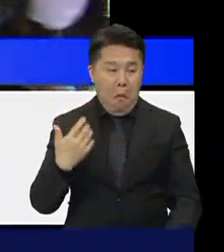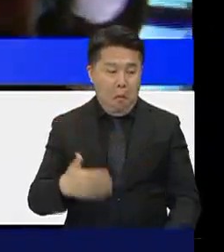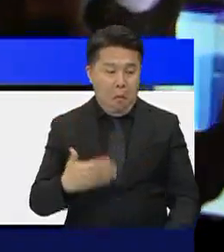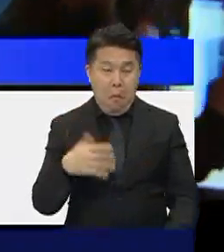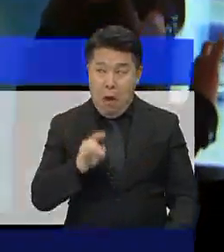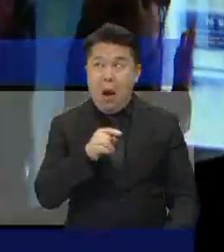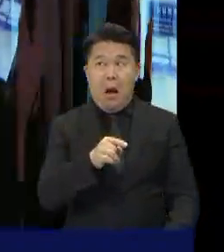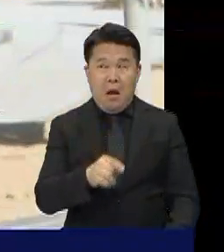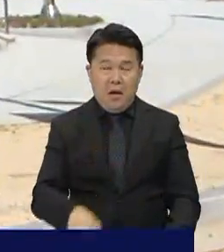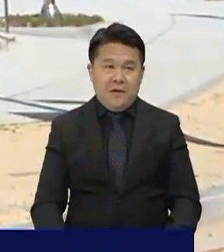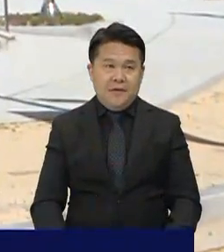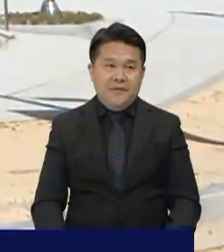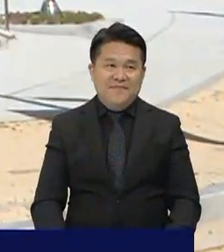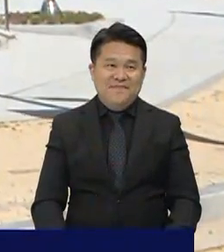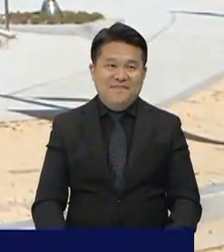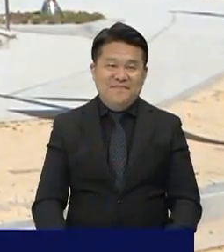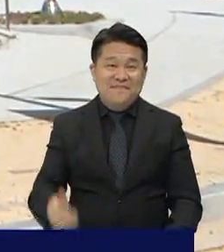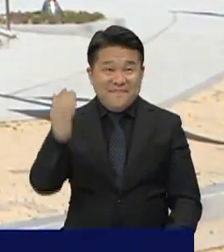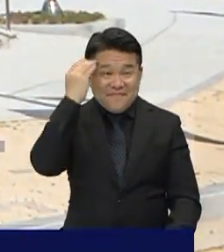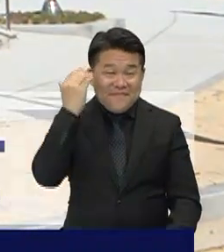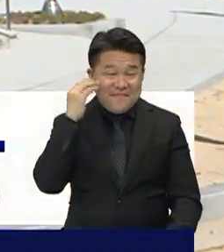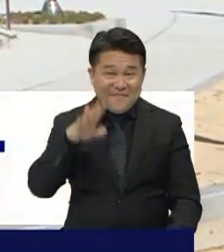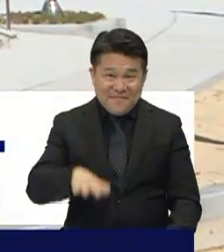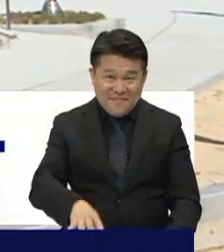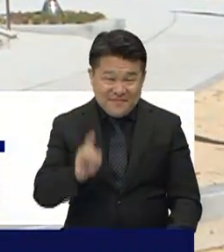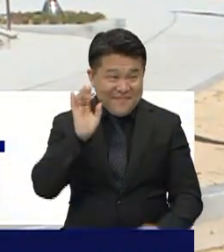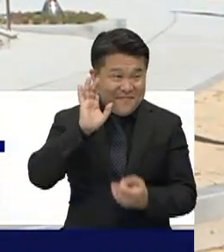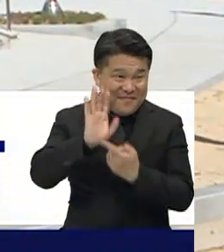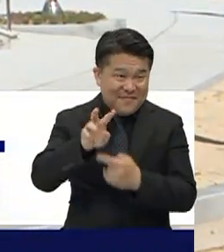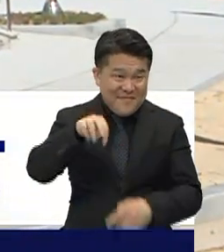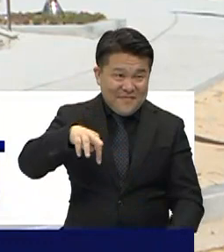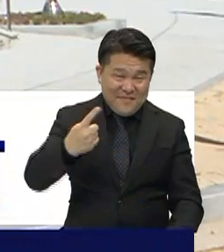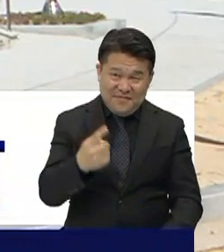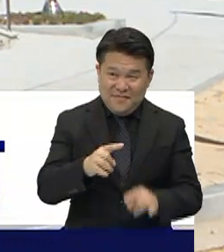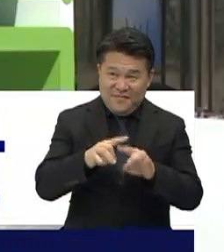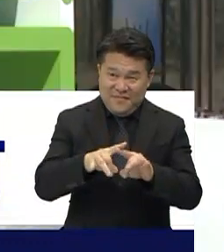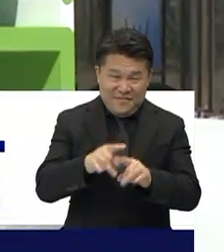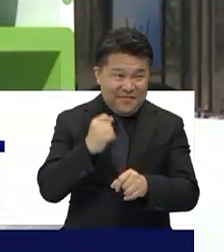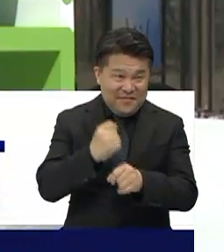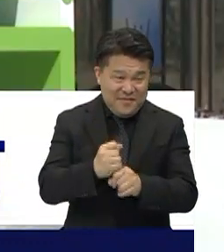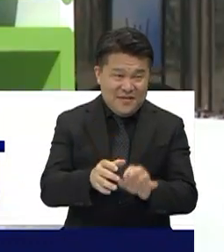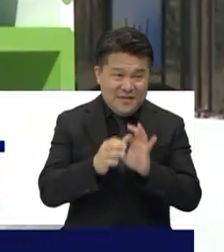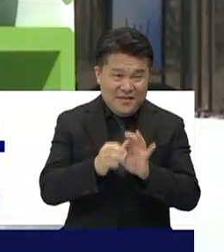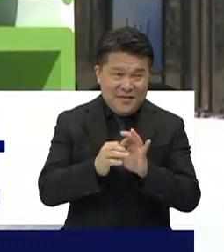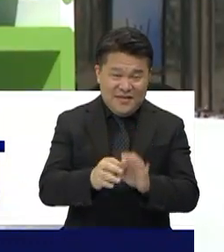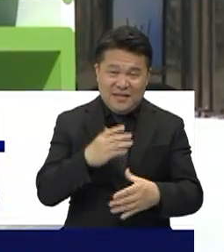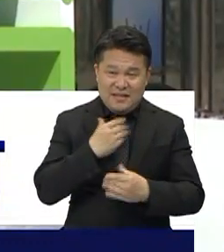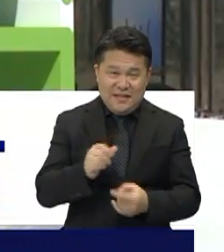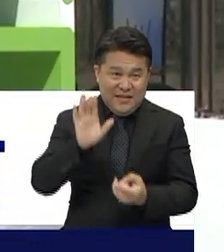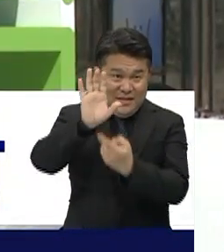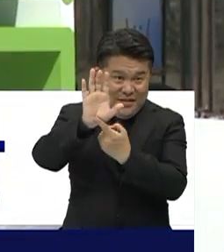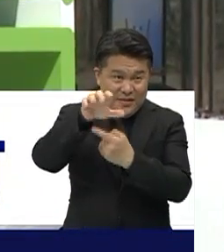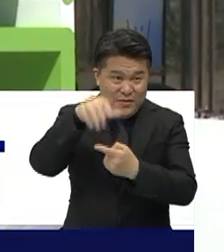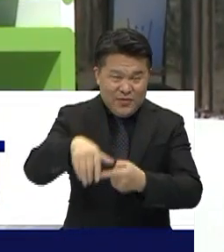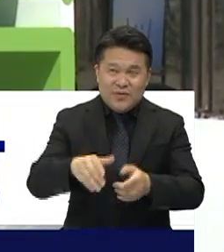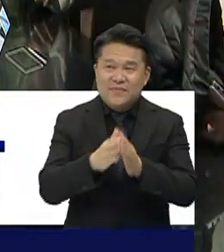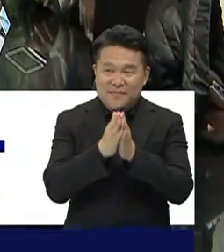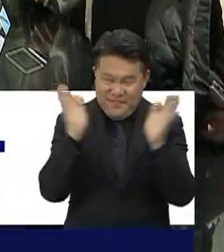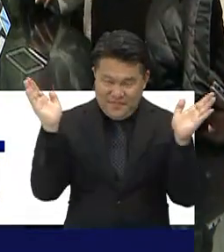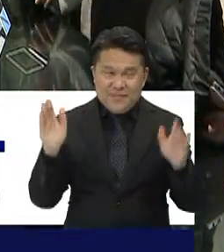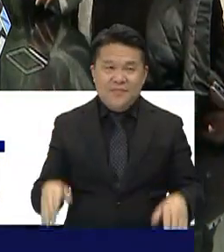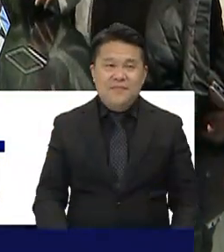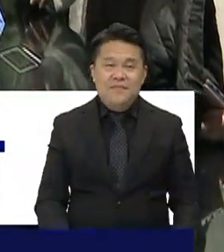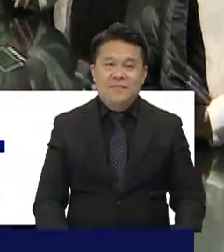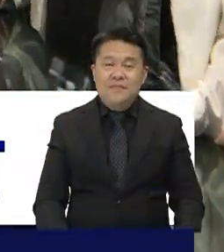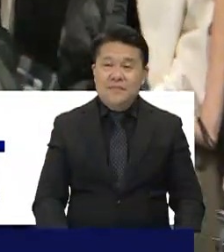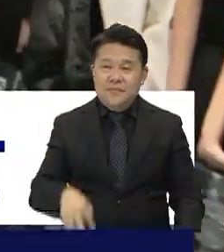처음 알았고. 국내에서 최초로 선보이는 수소 에너지를 주제로 한 수소 안전 뮤지엄이 문을 열었습니다.